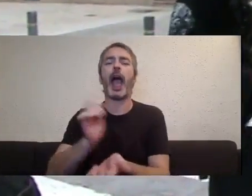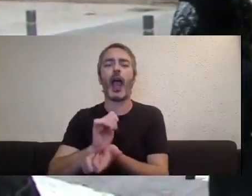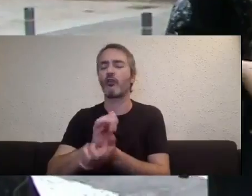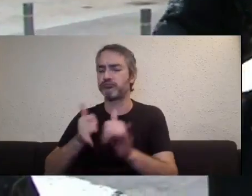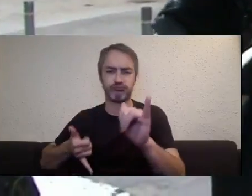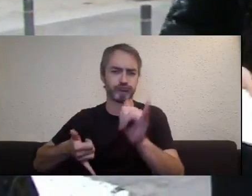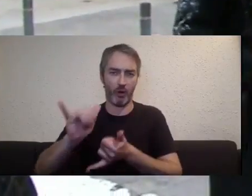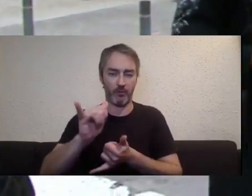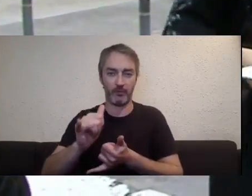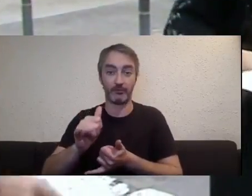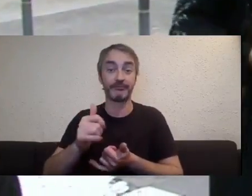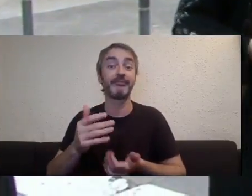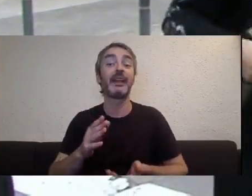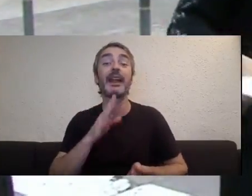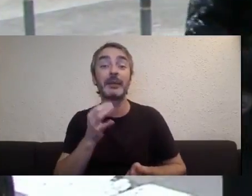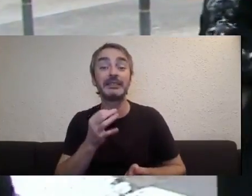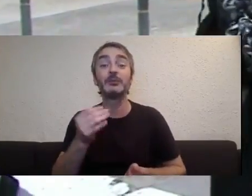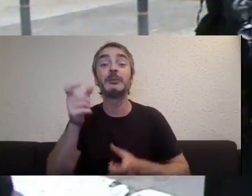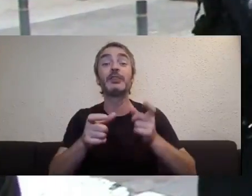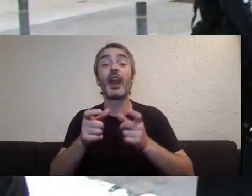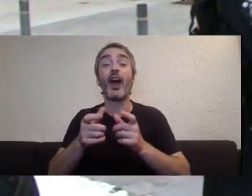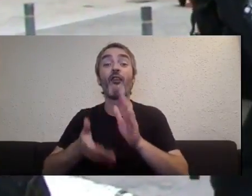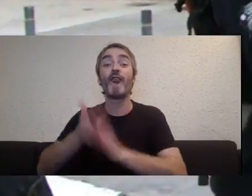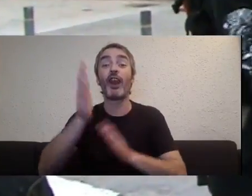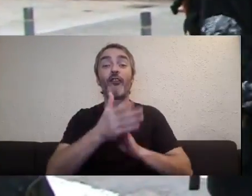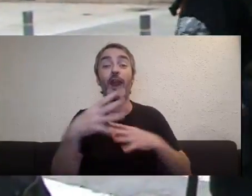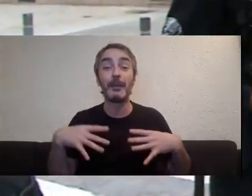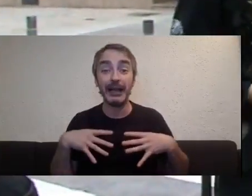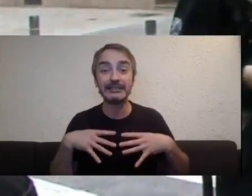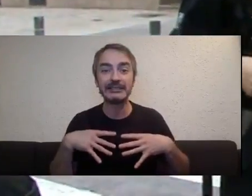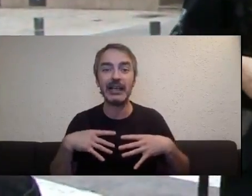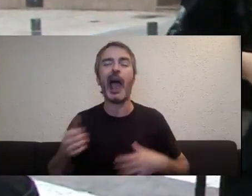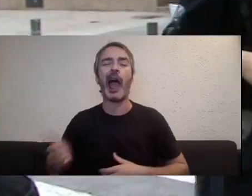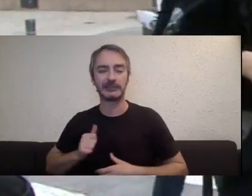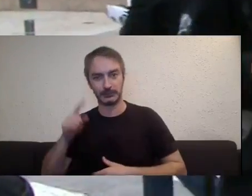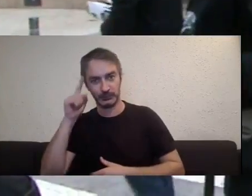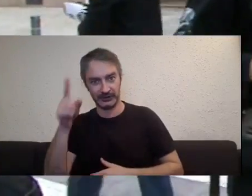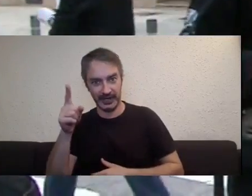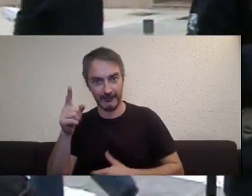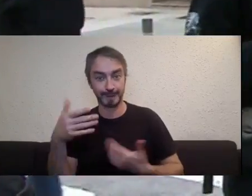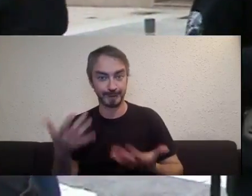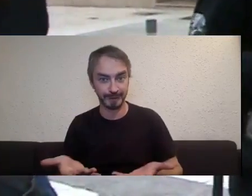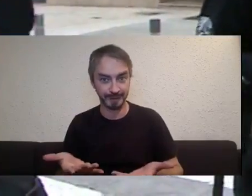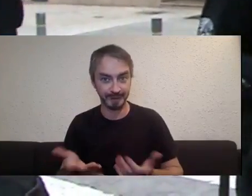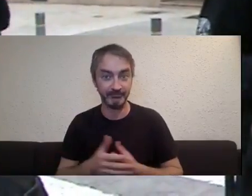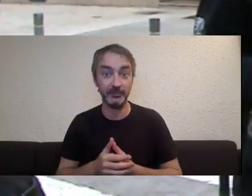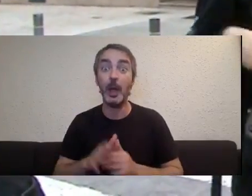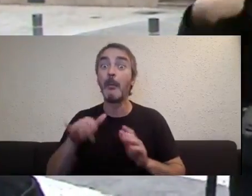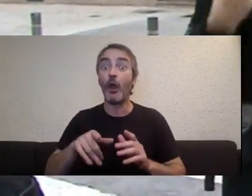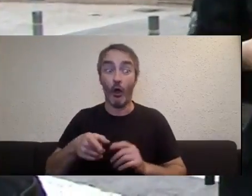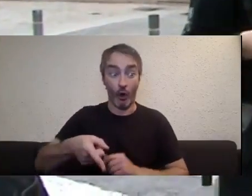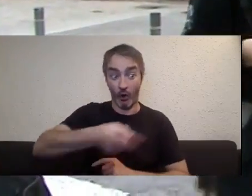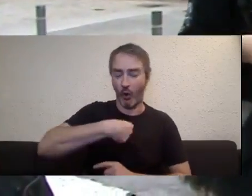el desallotjament va ser en ple mes d'agost, que va agafar la gent, molta gent fora i de més, però